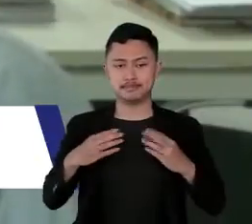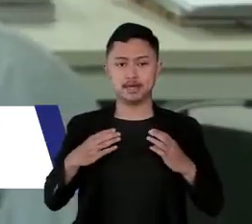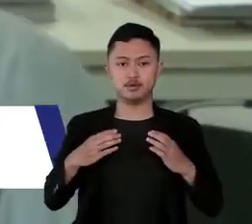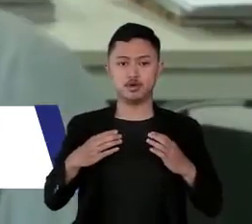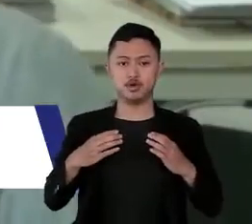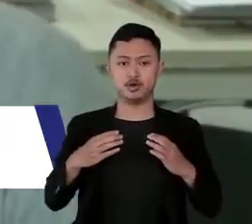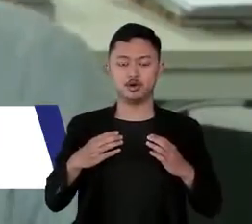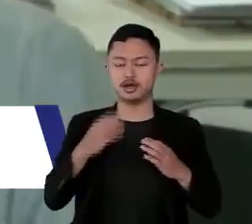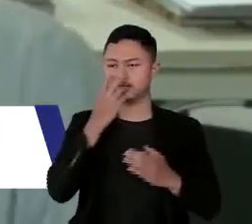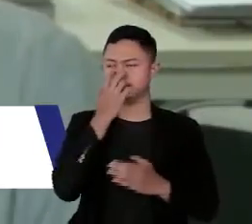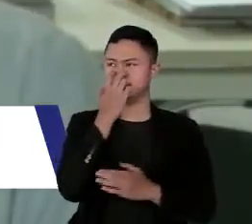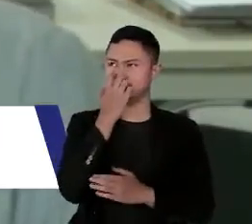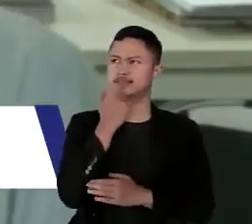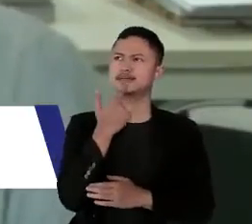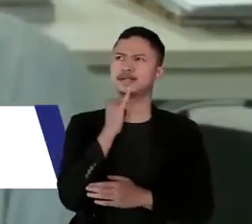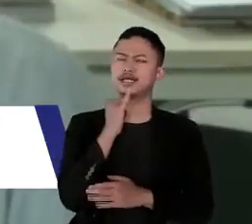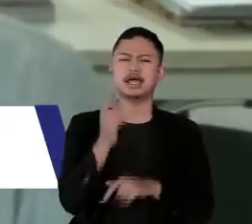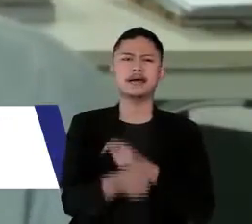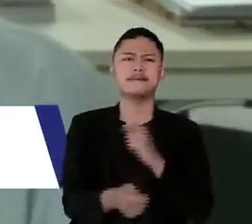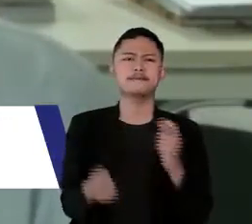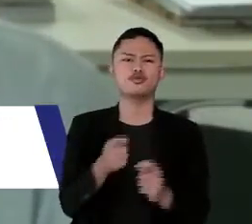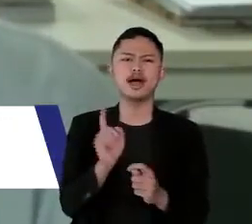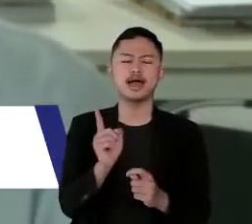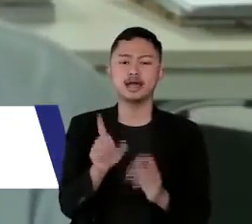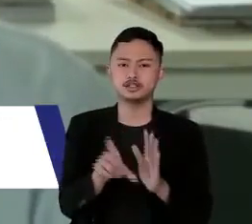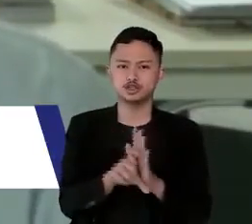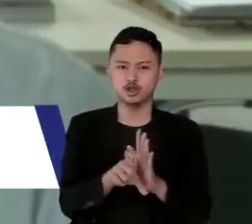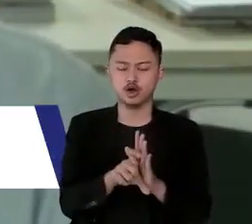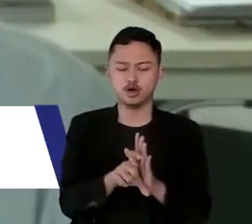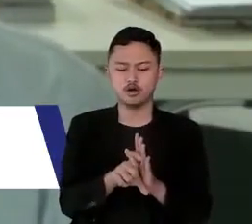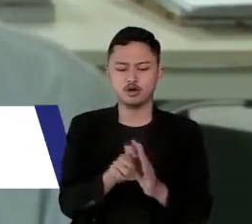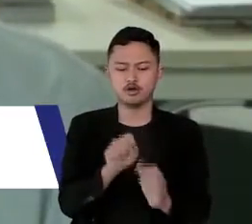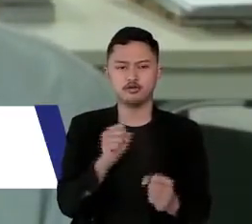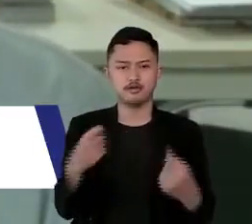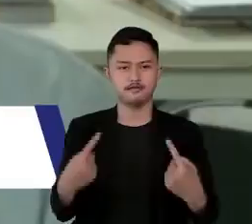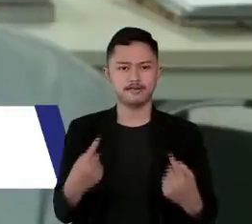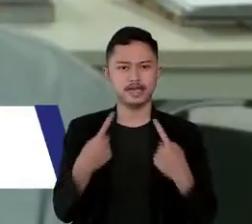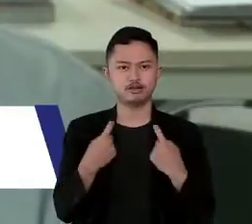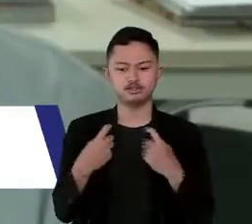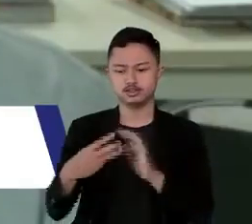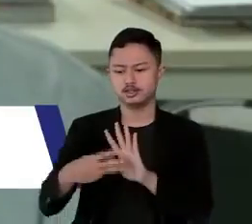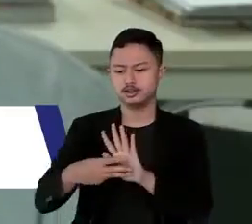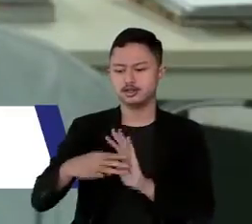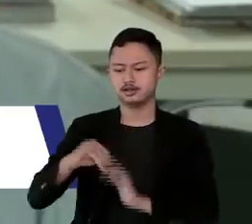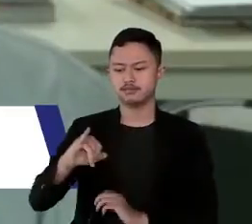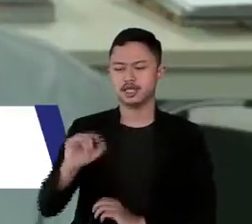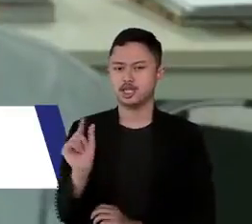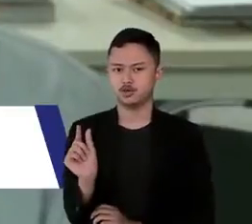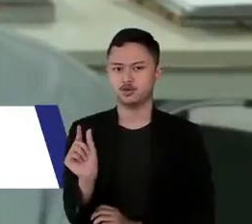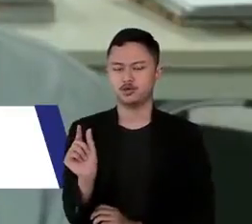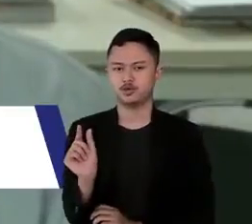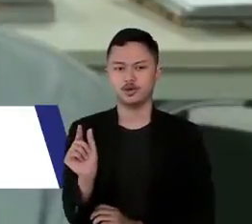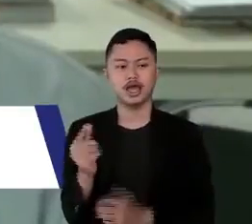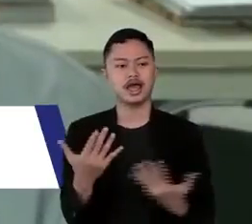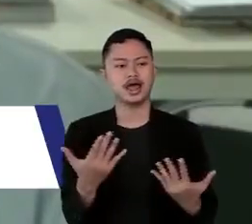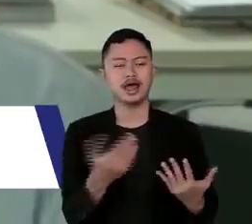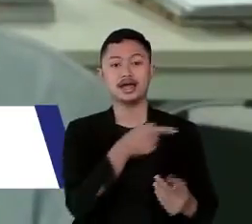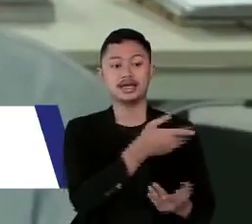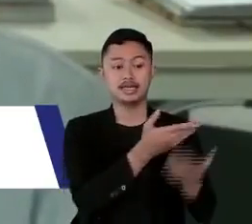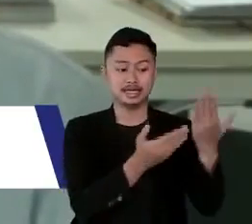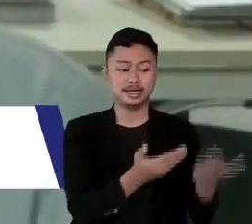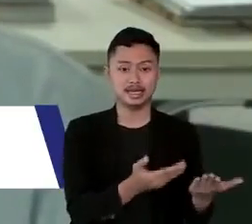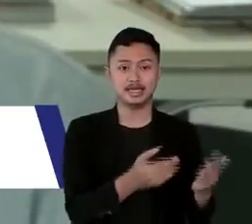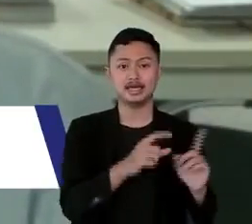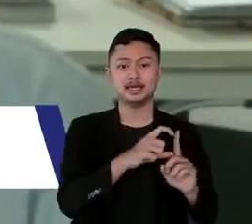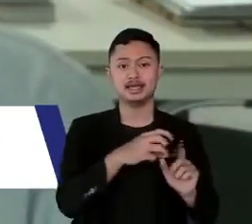tempat ikatan dengan antibodi Enggak berubah ya bisanya di virus-virus hiu ini akhir zk misalnya dia